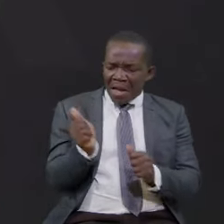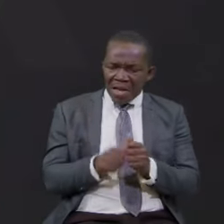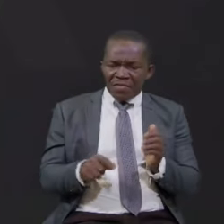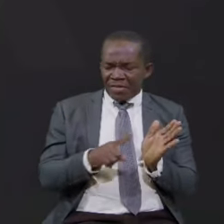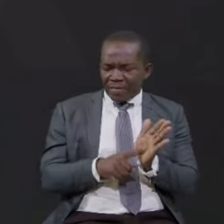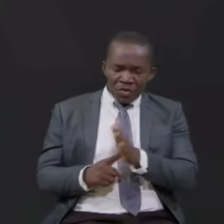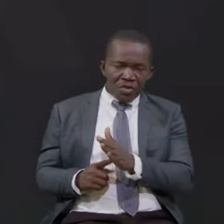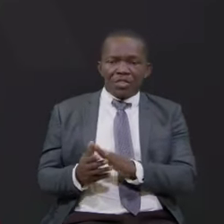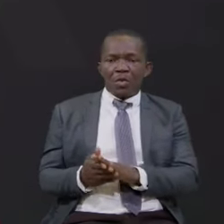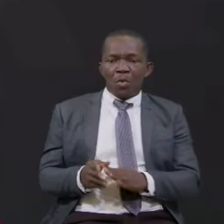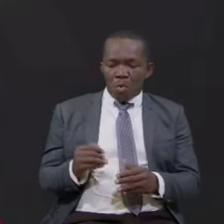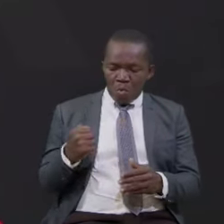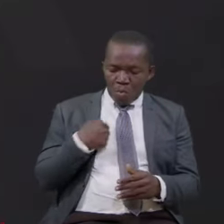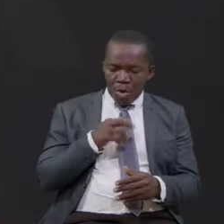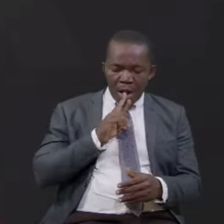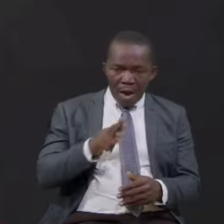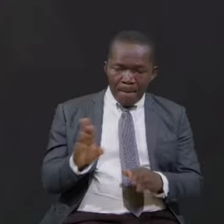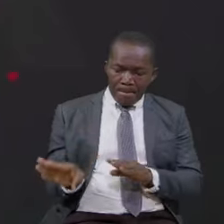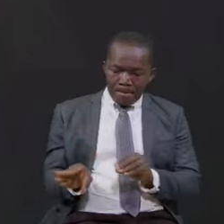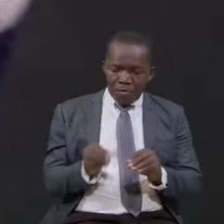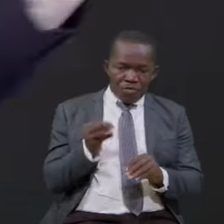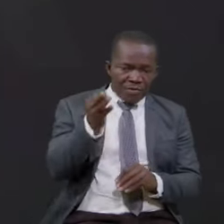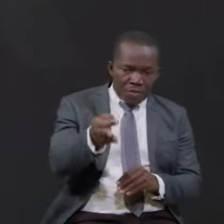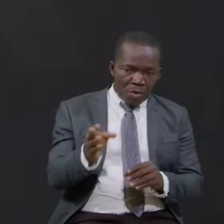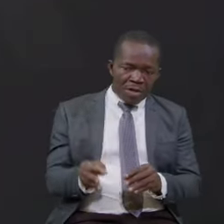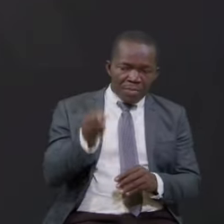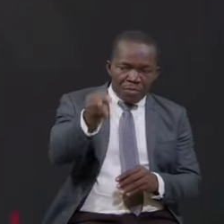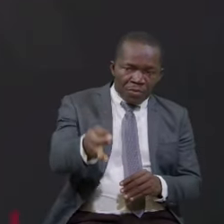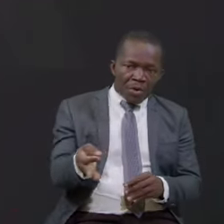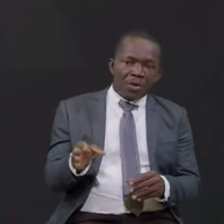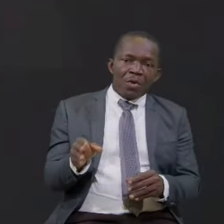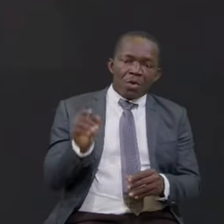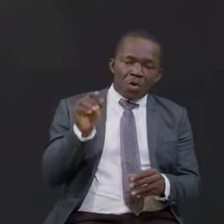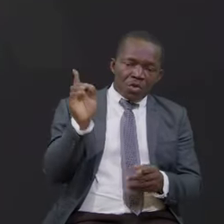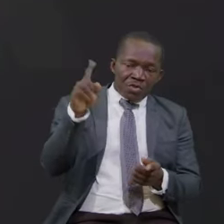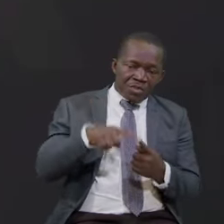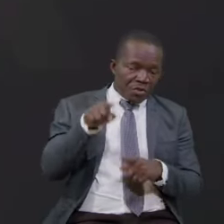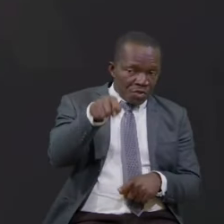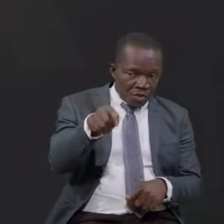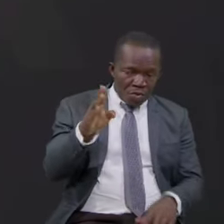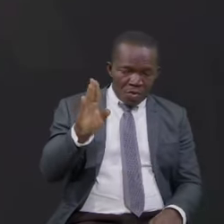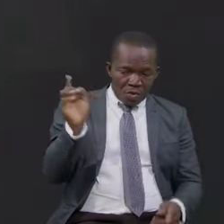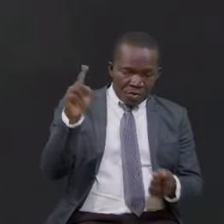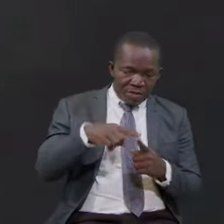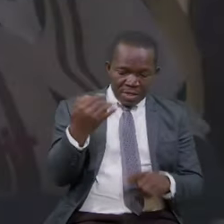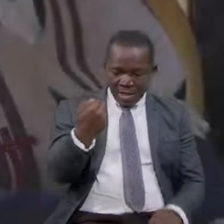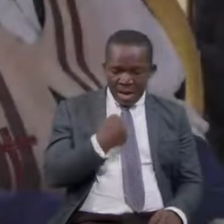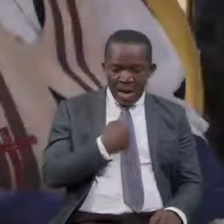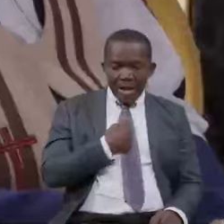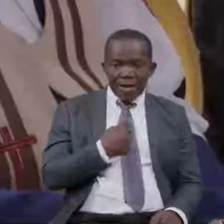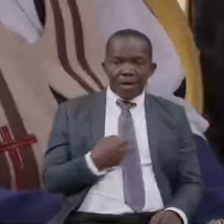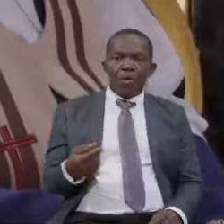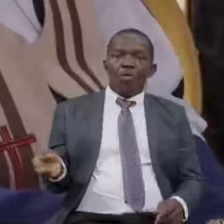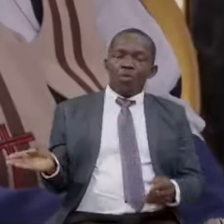nous avançons nous avançons nous avançons jusqu'à ce que moi jusqu'à toi jusqu'à nous tous parvenons à l'unité de